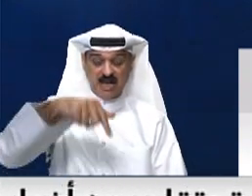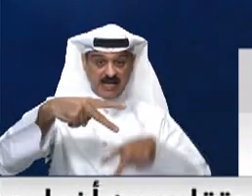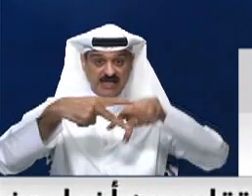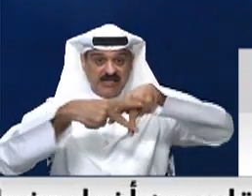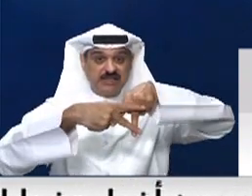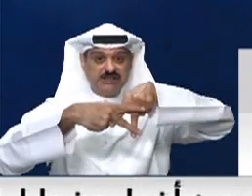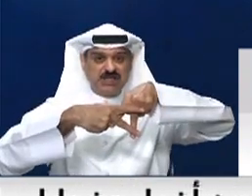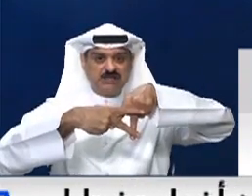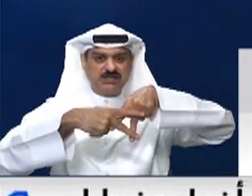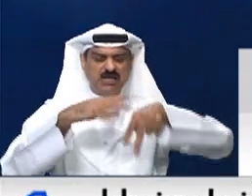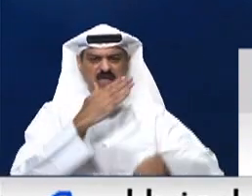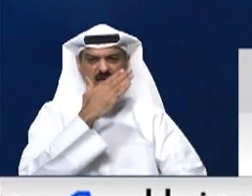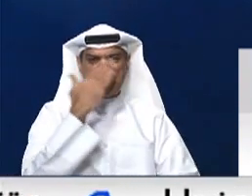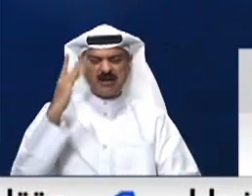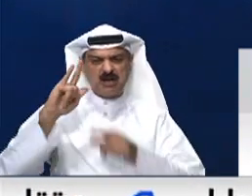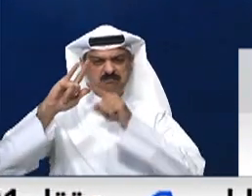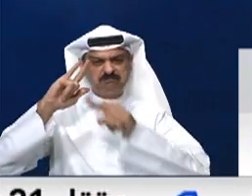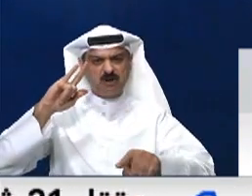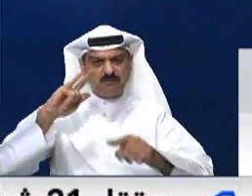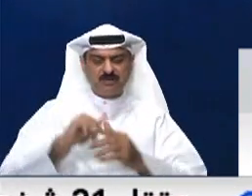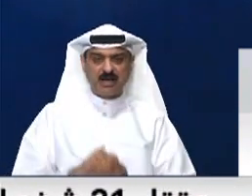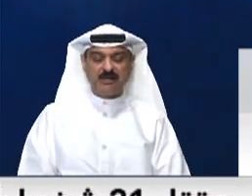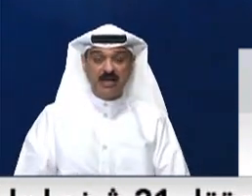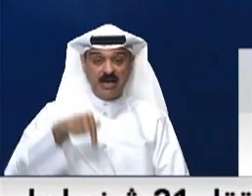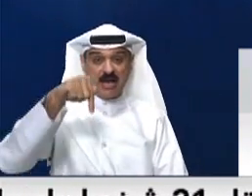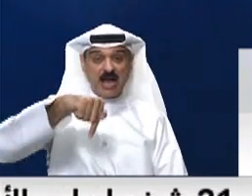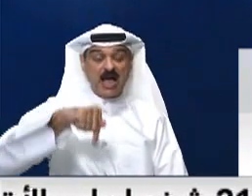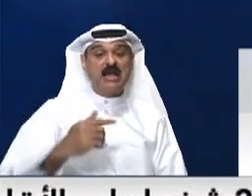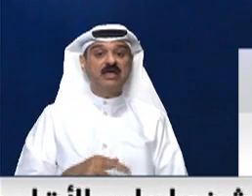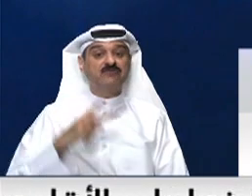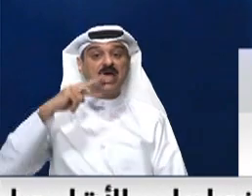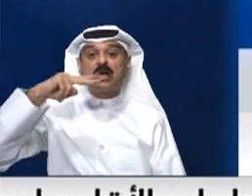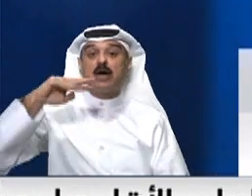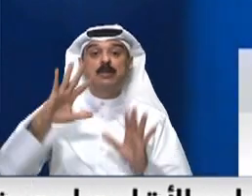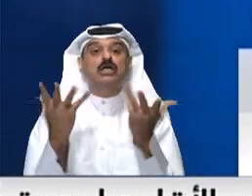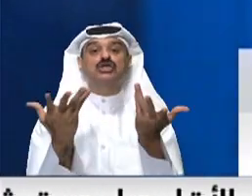الاحتلال الوحشي على غزة، ما هي الأوضاع الآن في رام الله؟